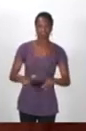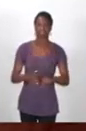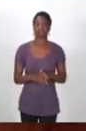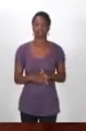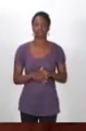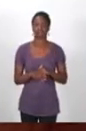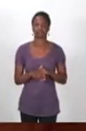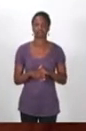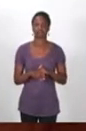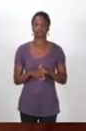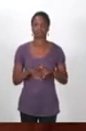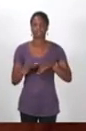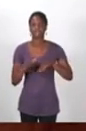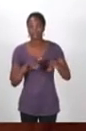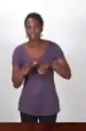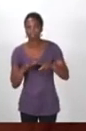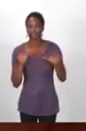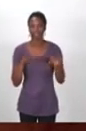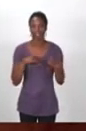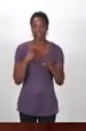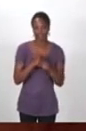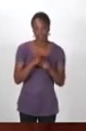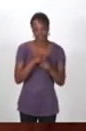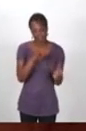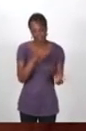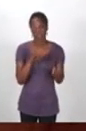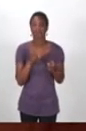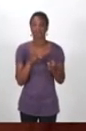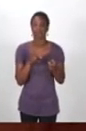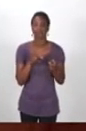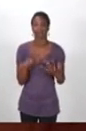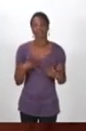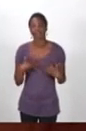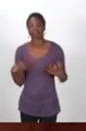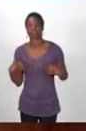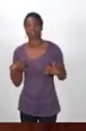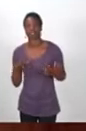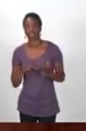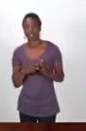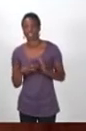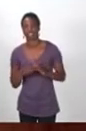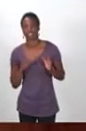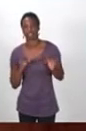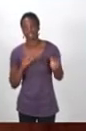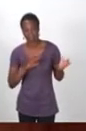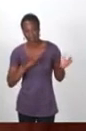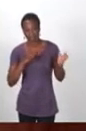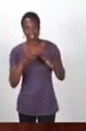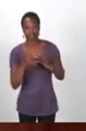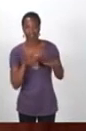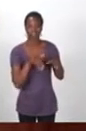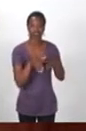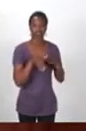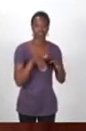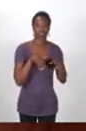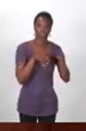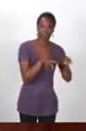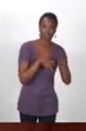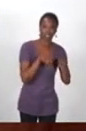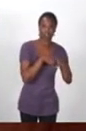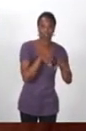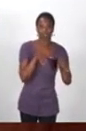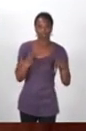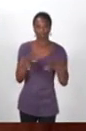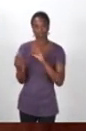de veille scientifique et technique sur le sujet de l'avenir de notre système agricole et alimentaire. Le 16e Congrès européen